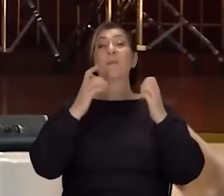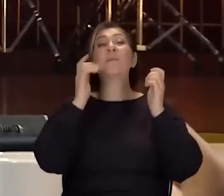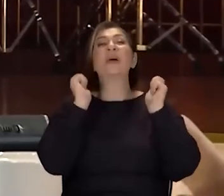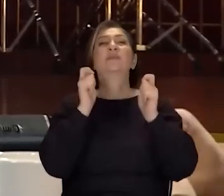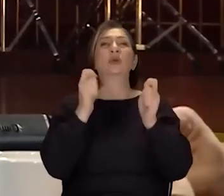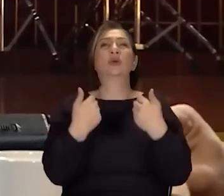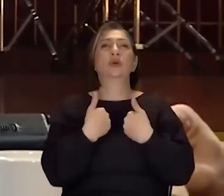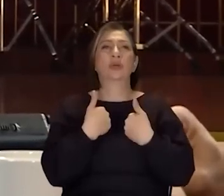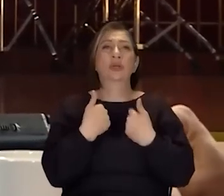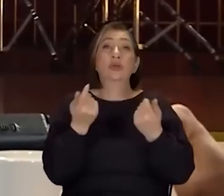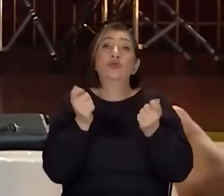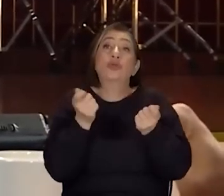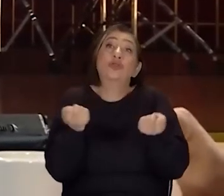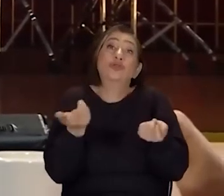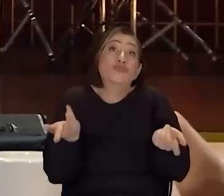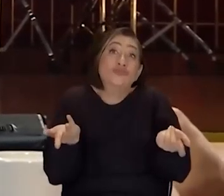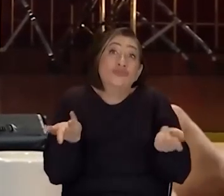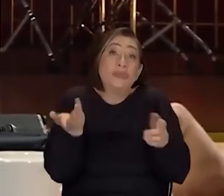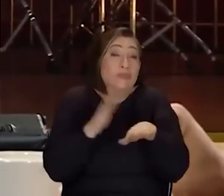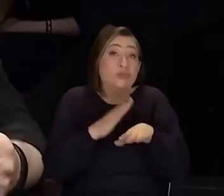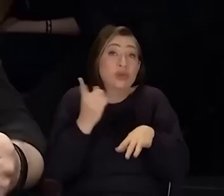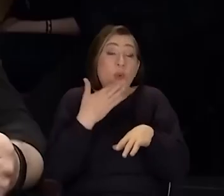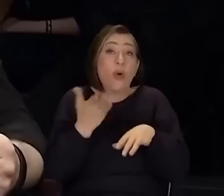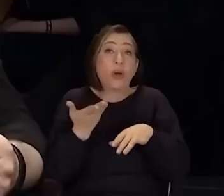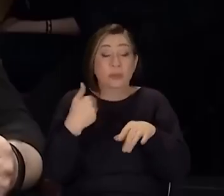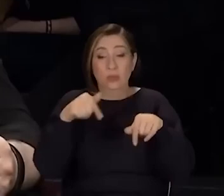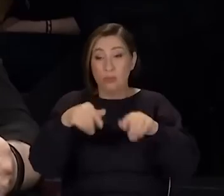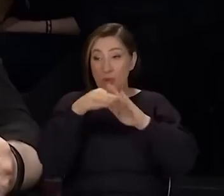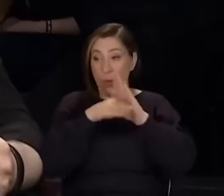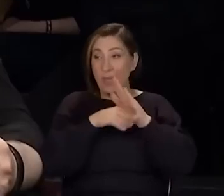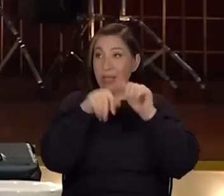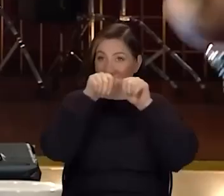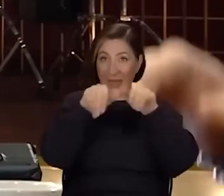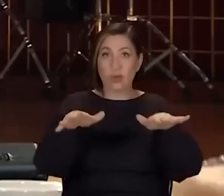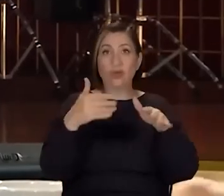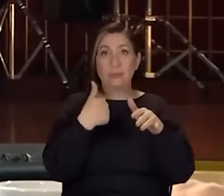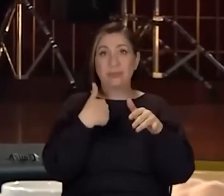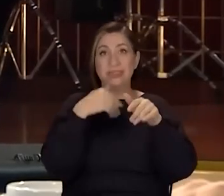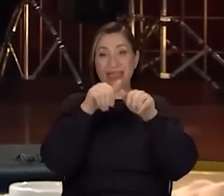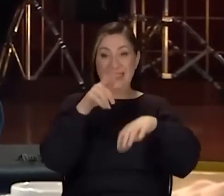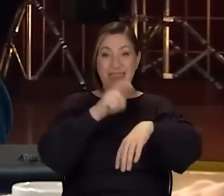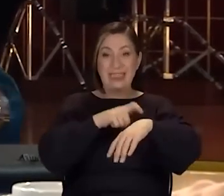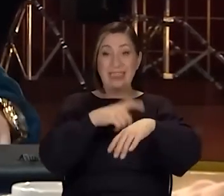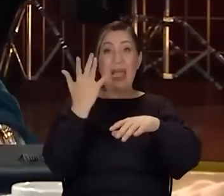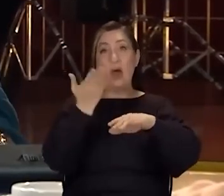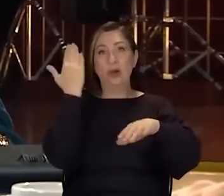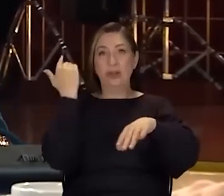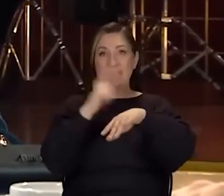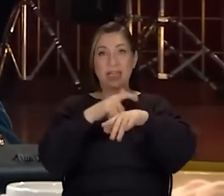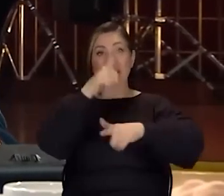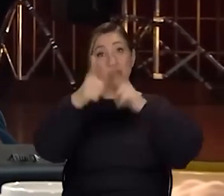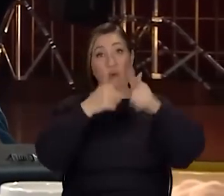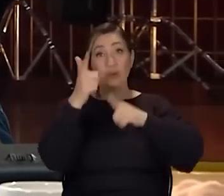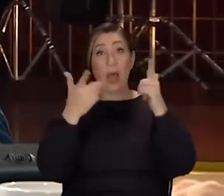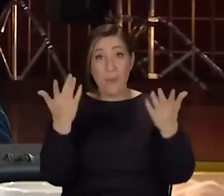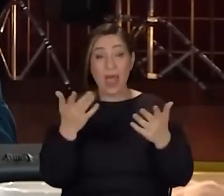mahkumuz. Zor iş. Ne yapacaksın? Yani mesela şimdi biz bu programı yayınlanıyor. Tabii biz yayın saatinden daha önceki bir saatte